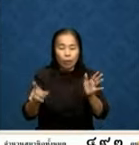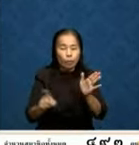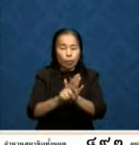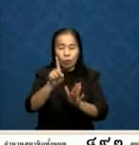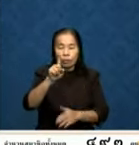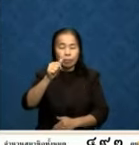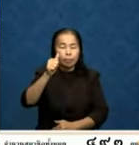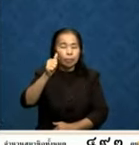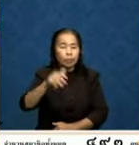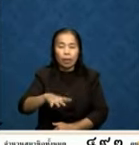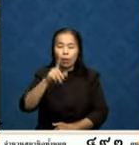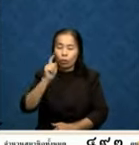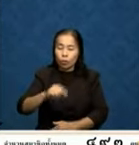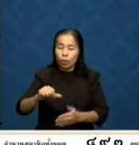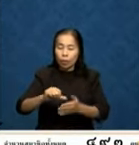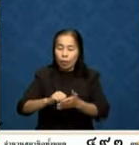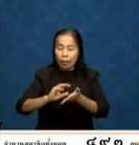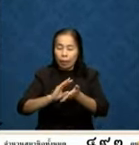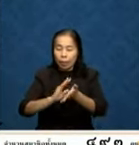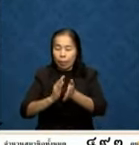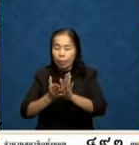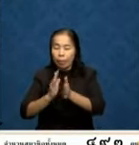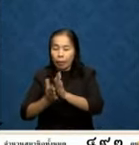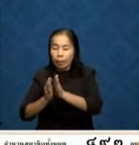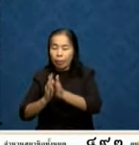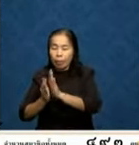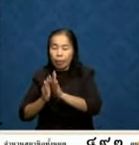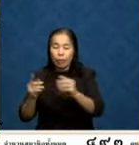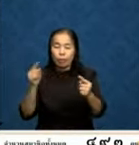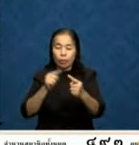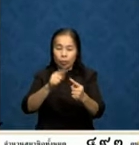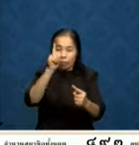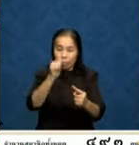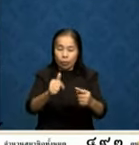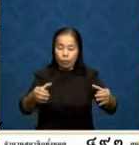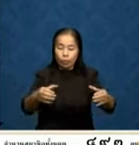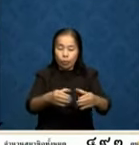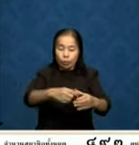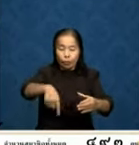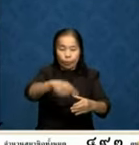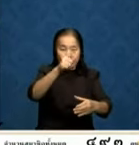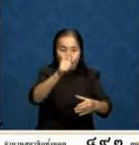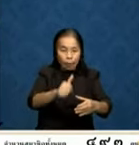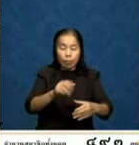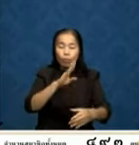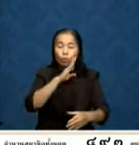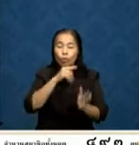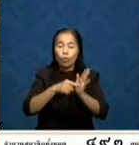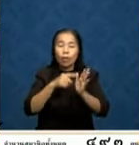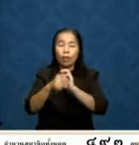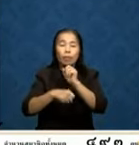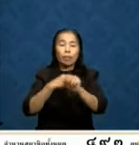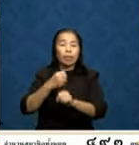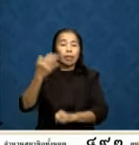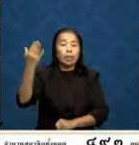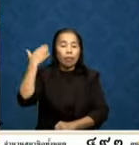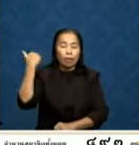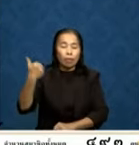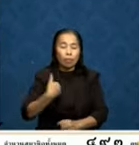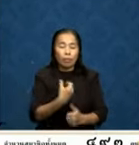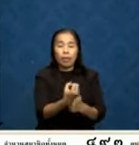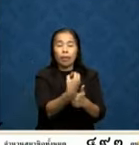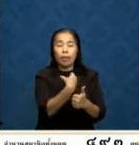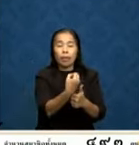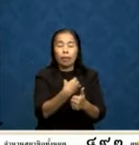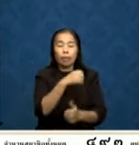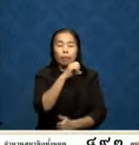แล้วก็จะมีการปรับรูปแบบให้เหมาะสมกับกลุ่มเป้าหมายนะครับอย่างปีที่ผ่านมาเนี่ยเราได้ข้อเสนอแนะจากท่านส.ส.น